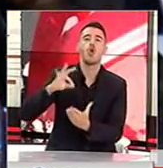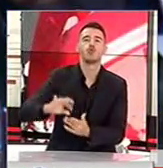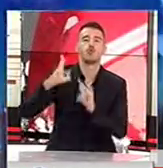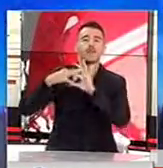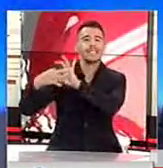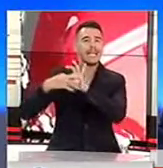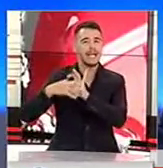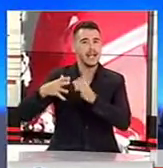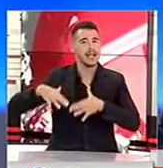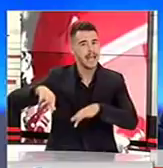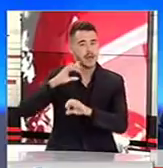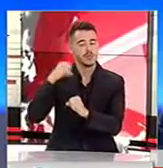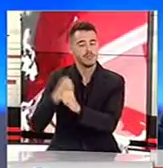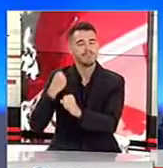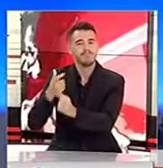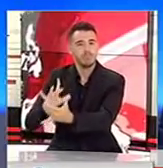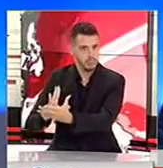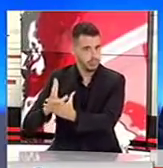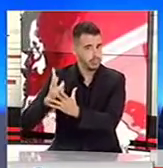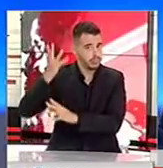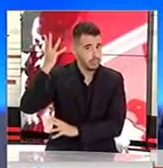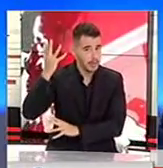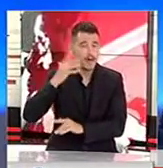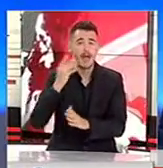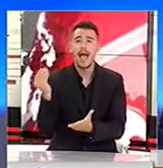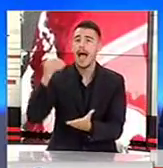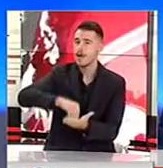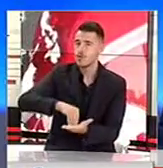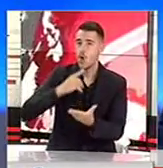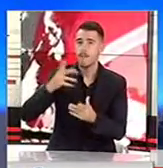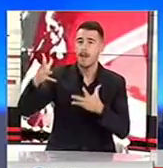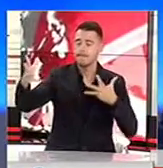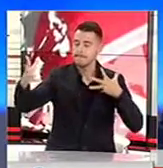θα προχωρήσει το επόμενο διάστημα και συγκρότηση της μεικτής Υπουργικής Επιτροπής.